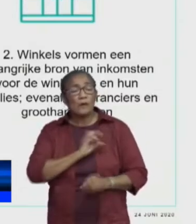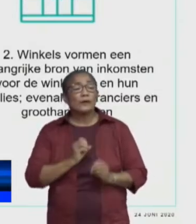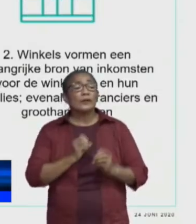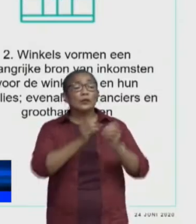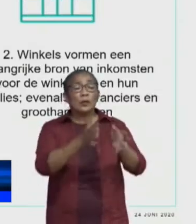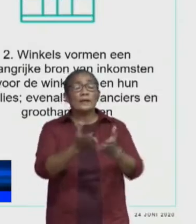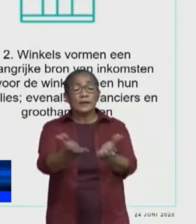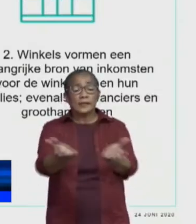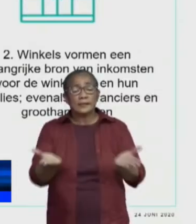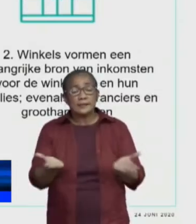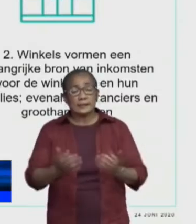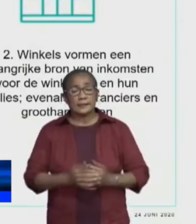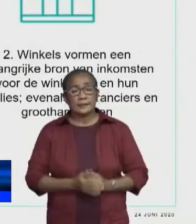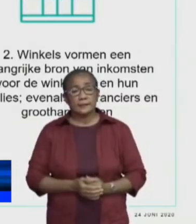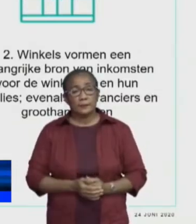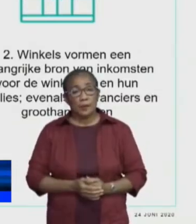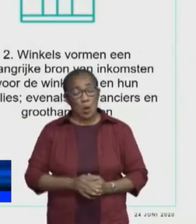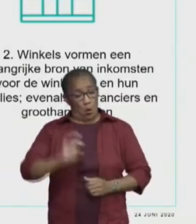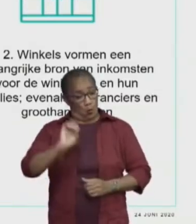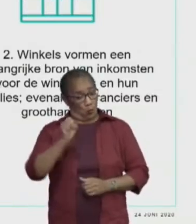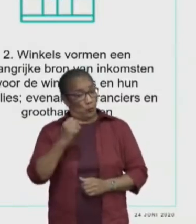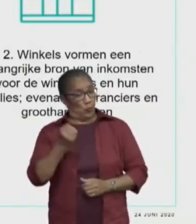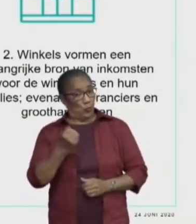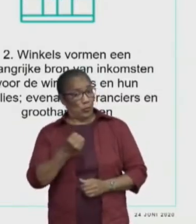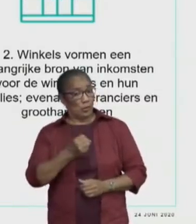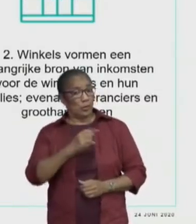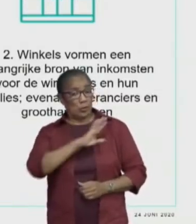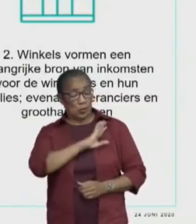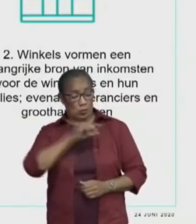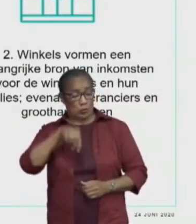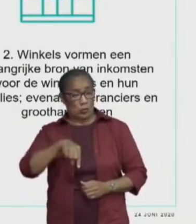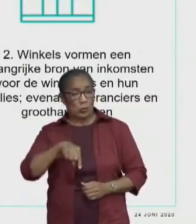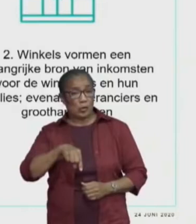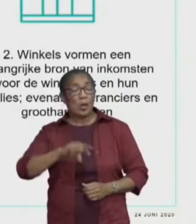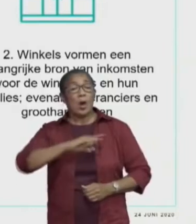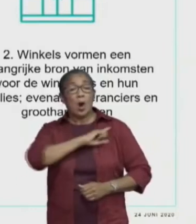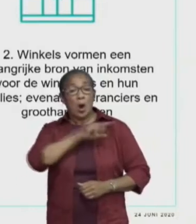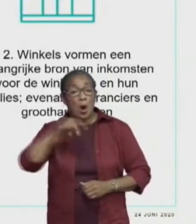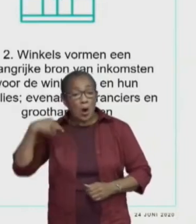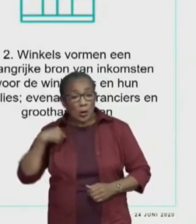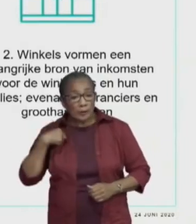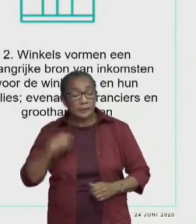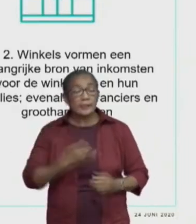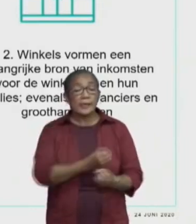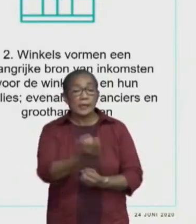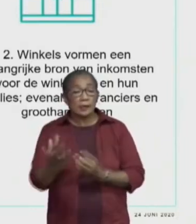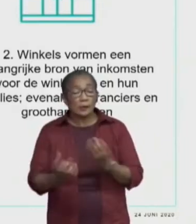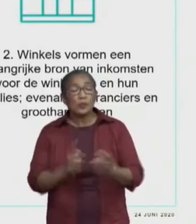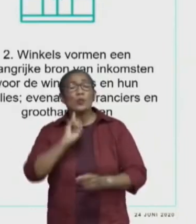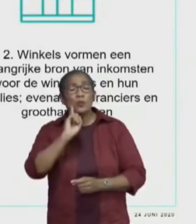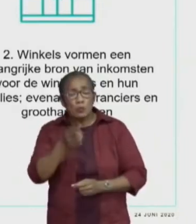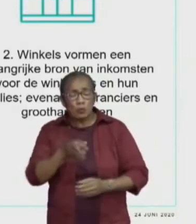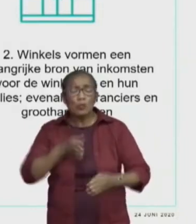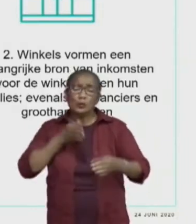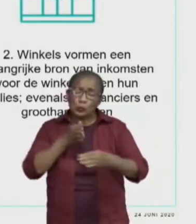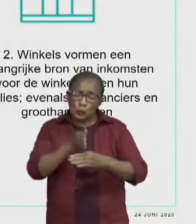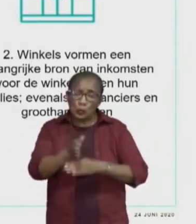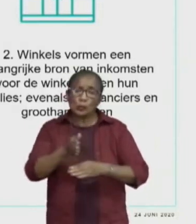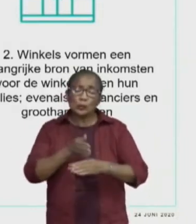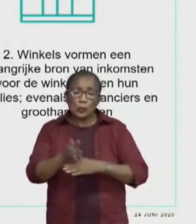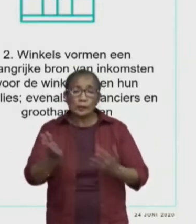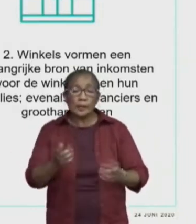toeleveranciers. Hoe moeilijk het ook is, we moeten op een of andere manier onze economie draaiende blijven houden.